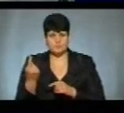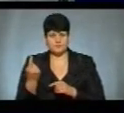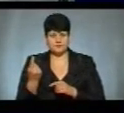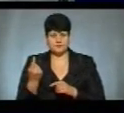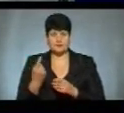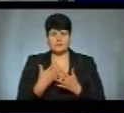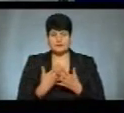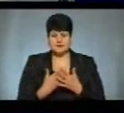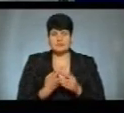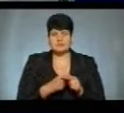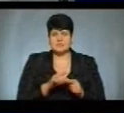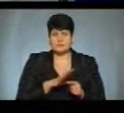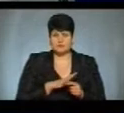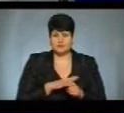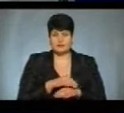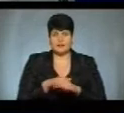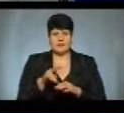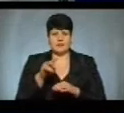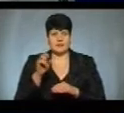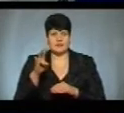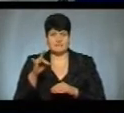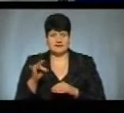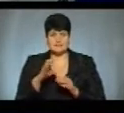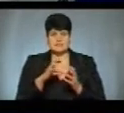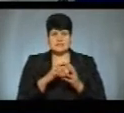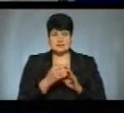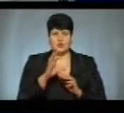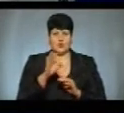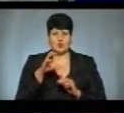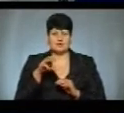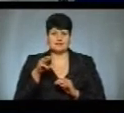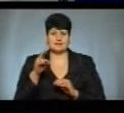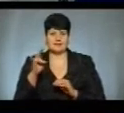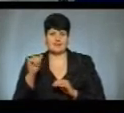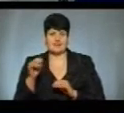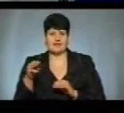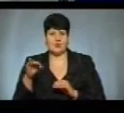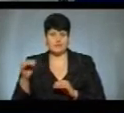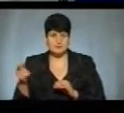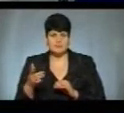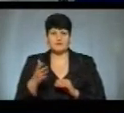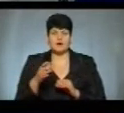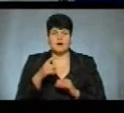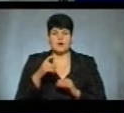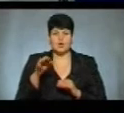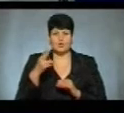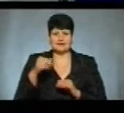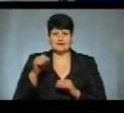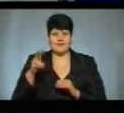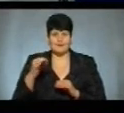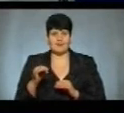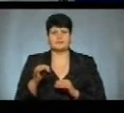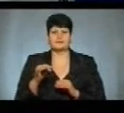Зокрема, такий захід відбувся на межі Лановецького району село Осники з Теофіпільським, на межі Шумського району село Ходаки з